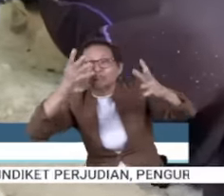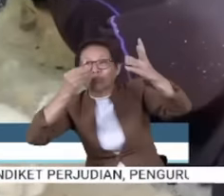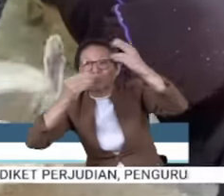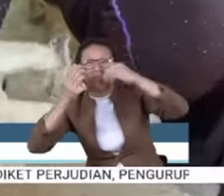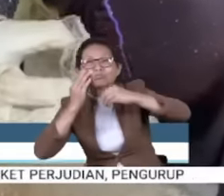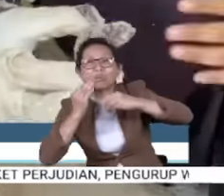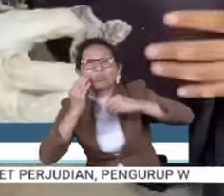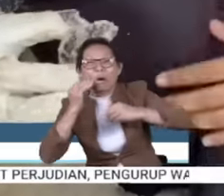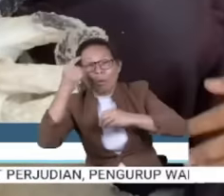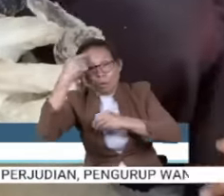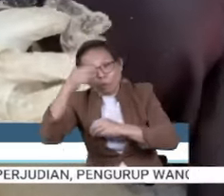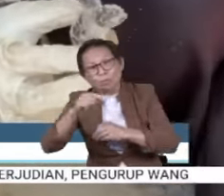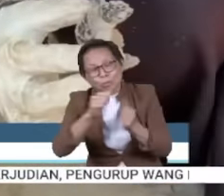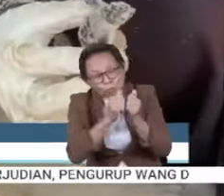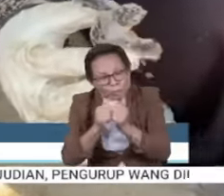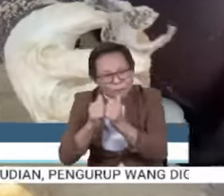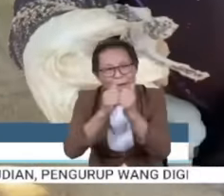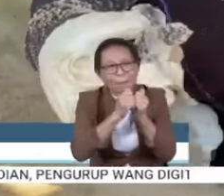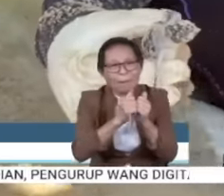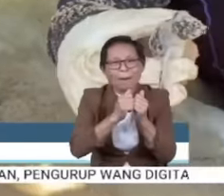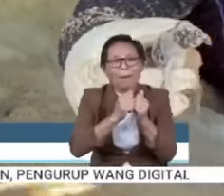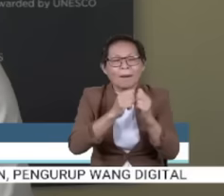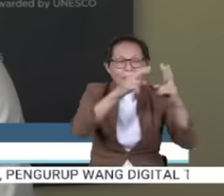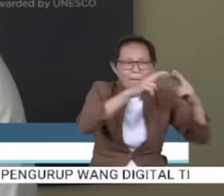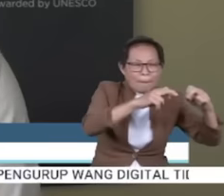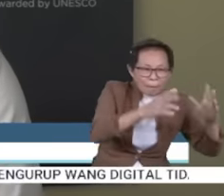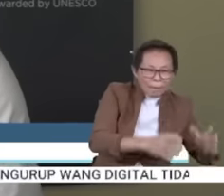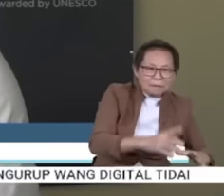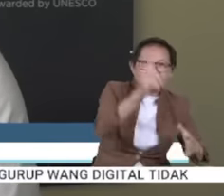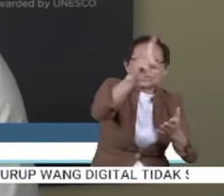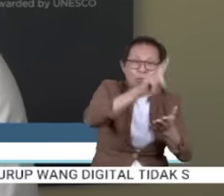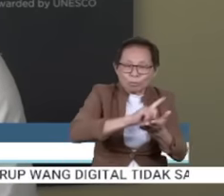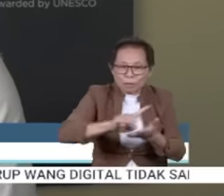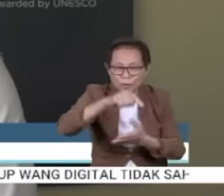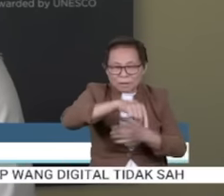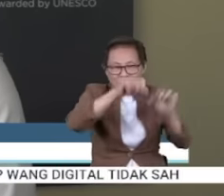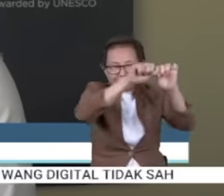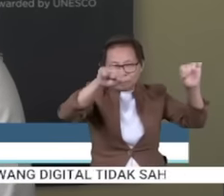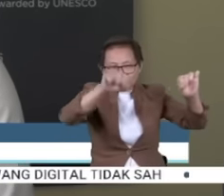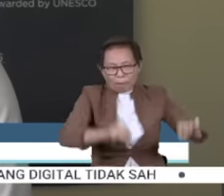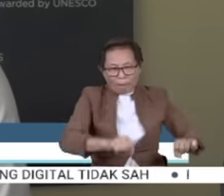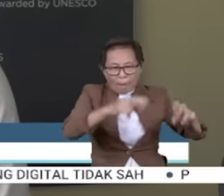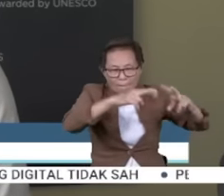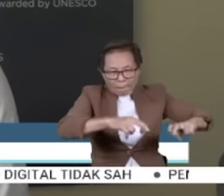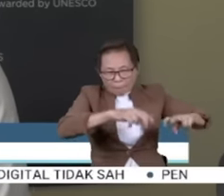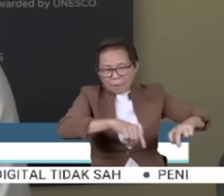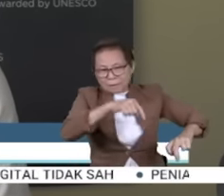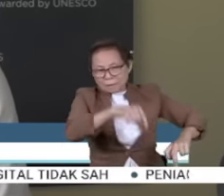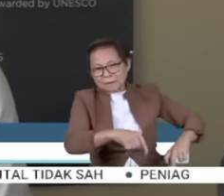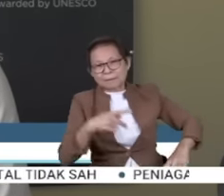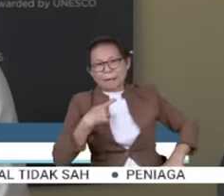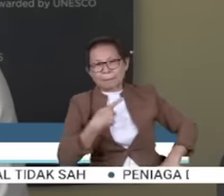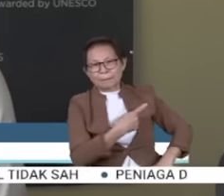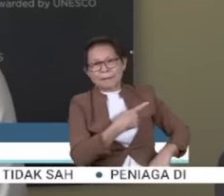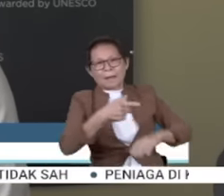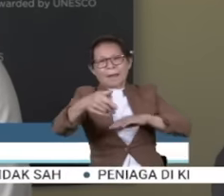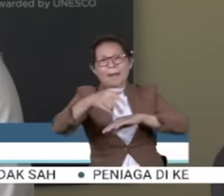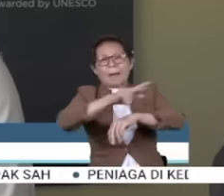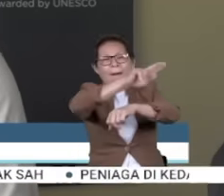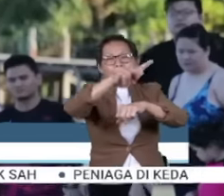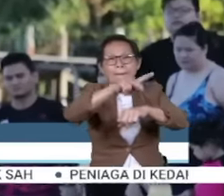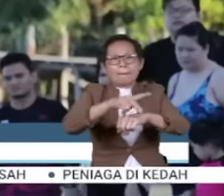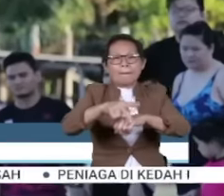untuk bersama-sama dengan para penyidik selama satu minggu di stasiun penyidikan kami di pantai